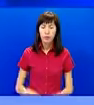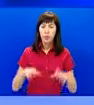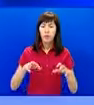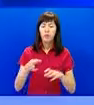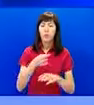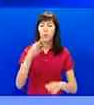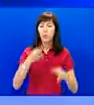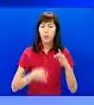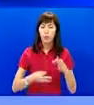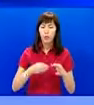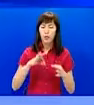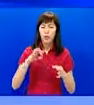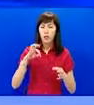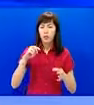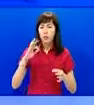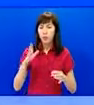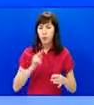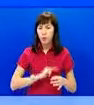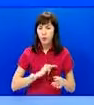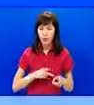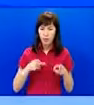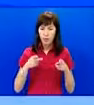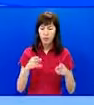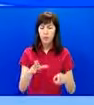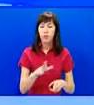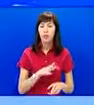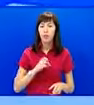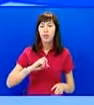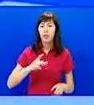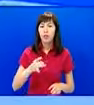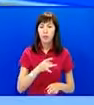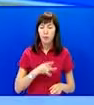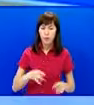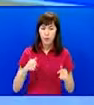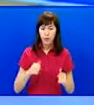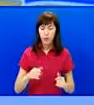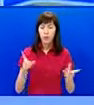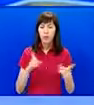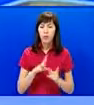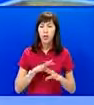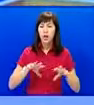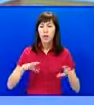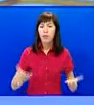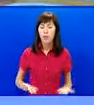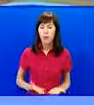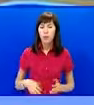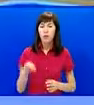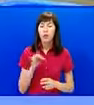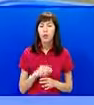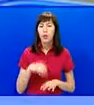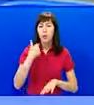Председатель областного суда Талгат Парапеков с рабочей поездкой посетил Сарагашский район. Здесь он встретился с местными жителями, а